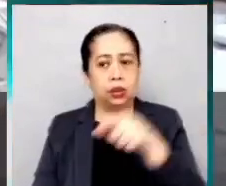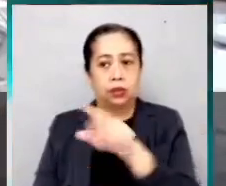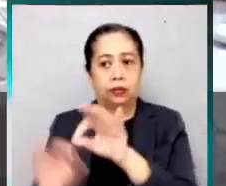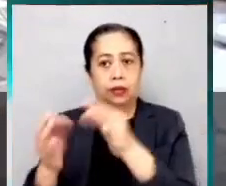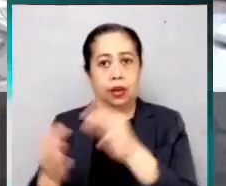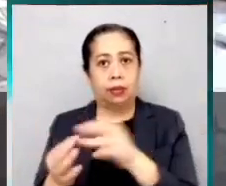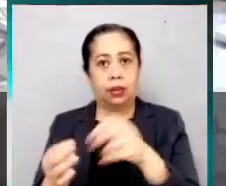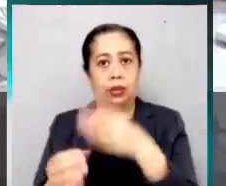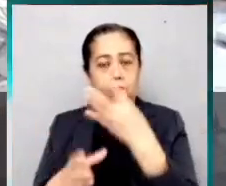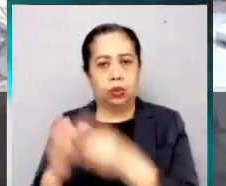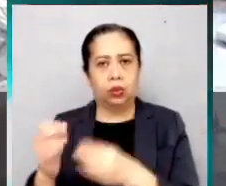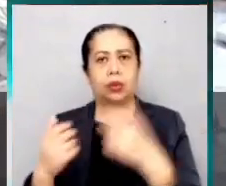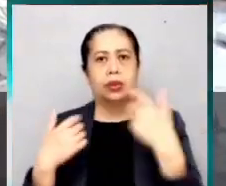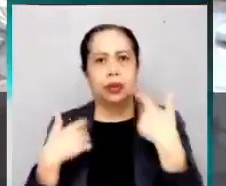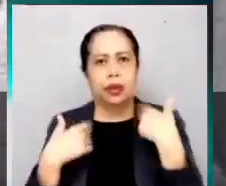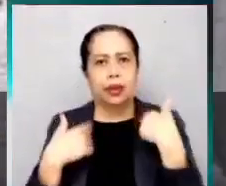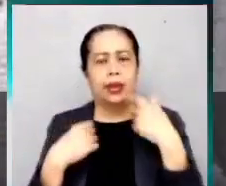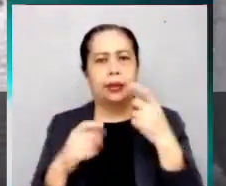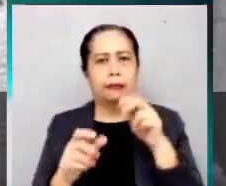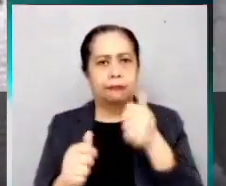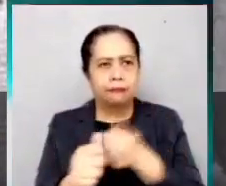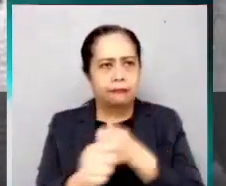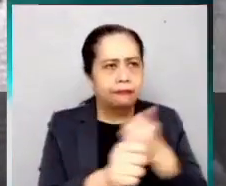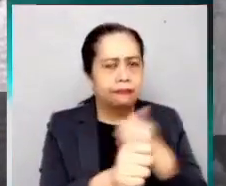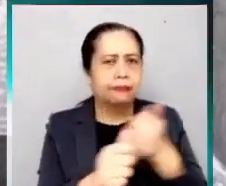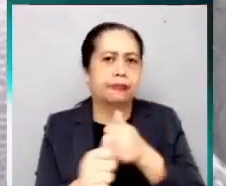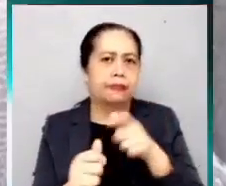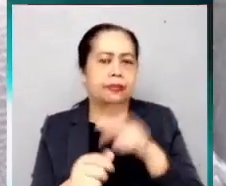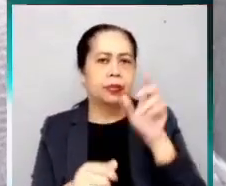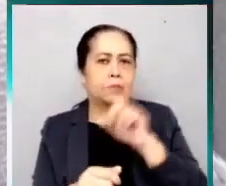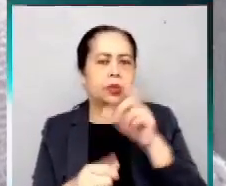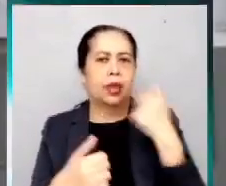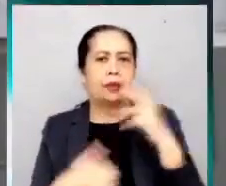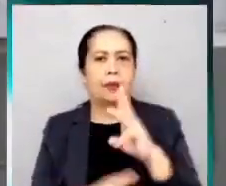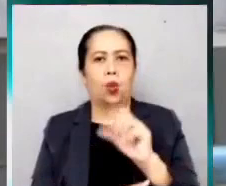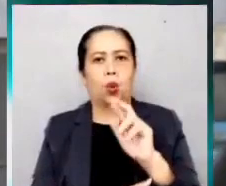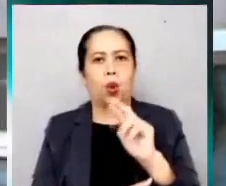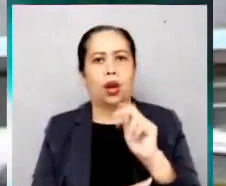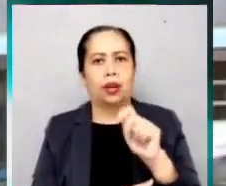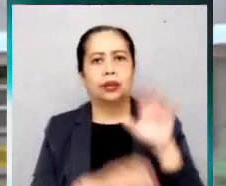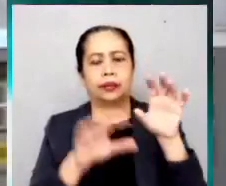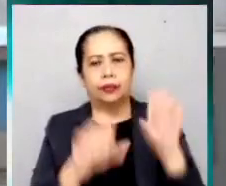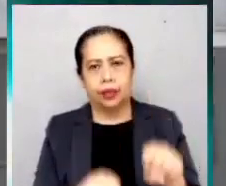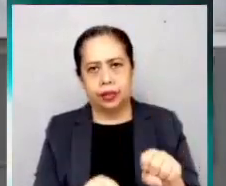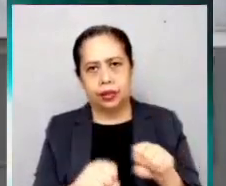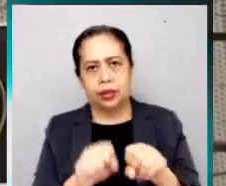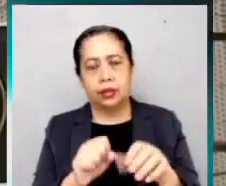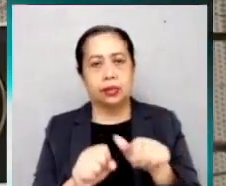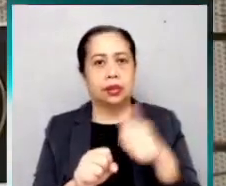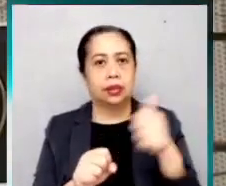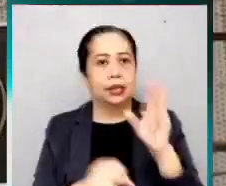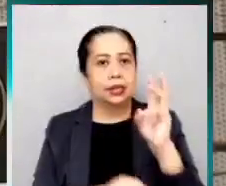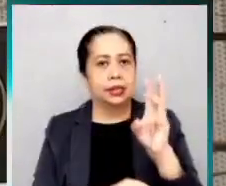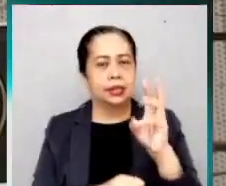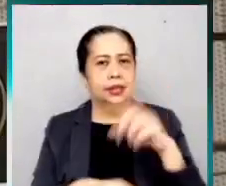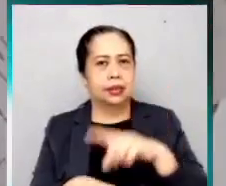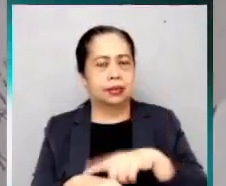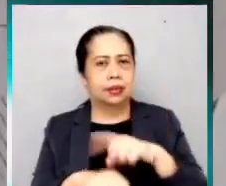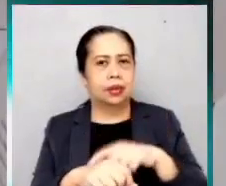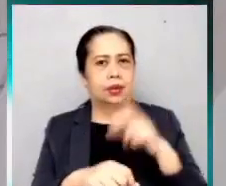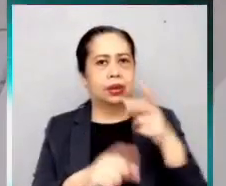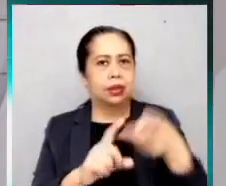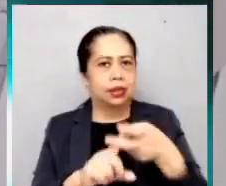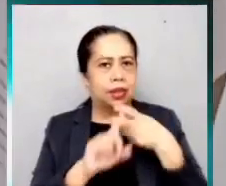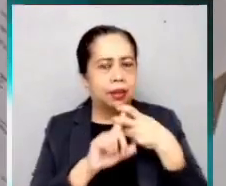may tracker teams nang tumutugi sa kanila. May warrant of arrest na rin daw sila. Bukod sa 6 counts ng kidnapping at serious